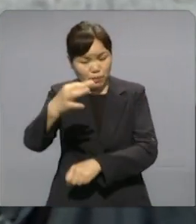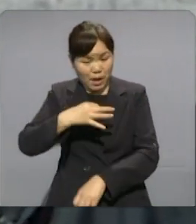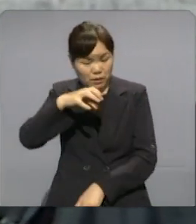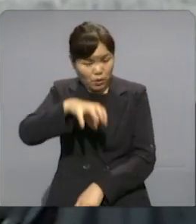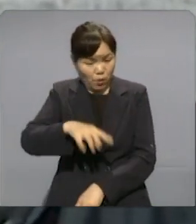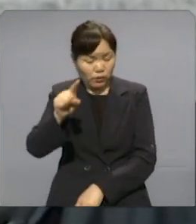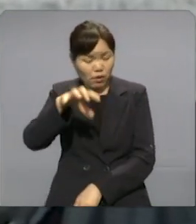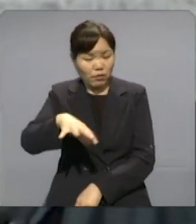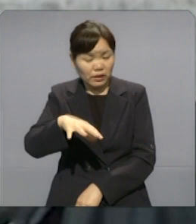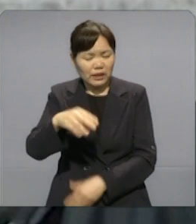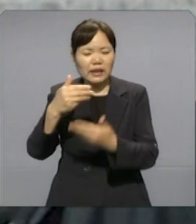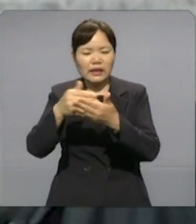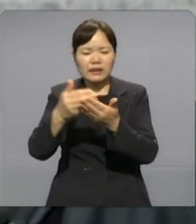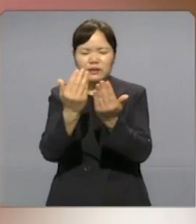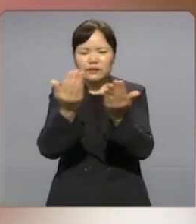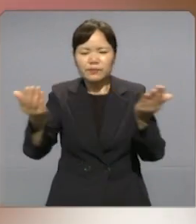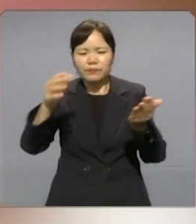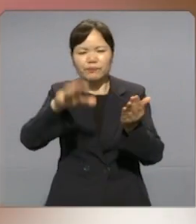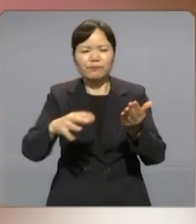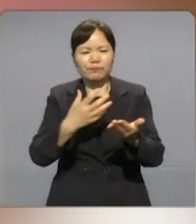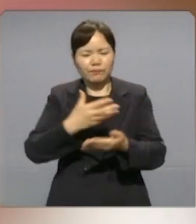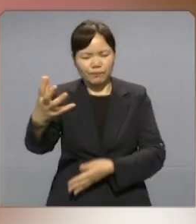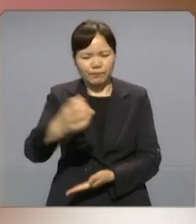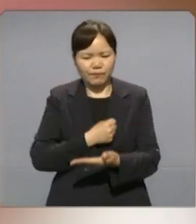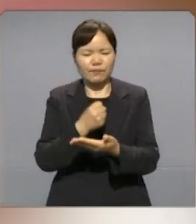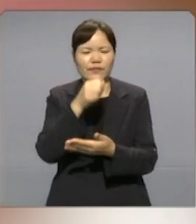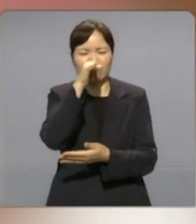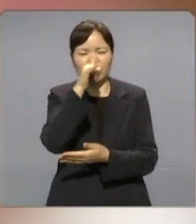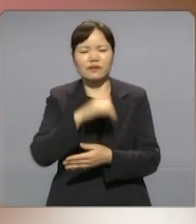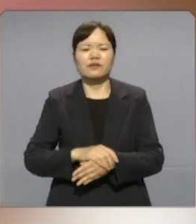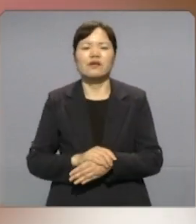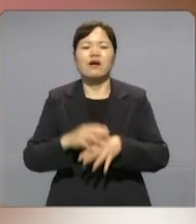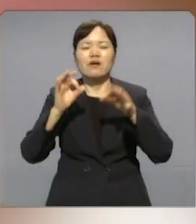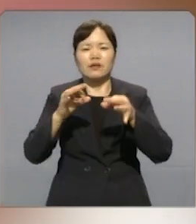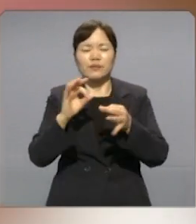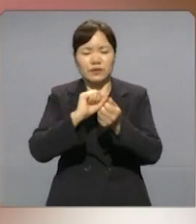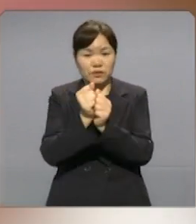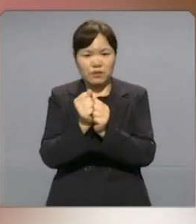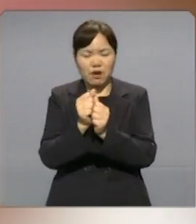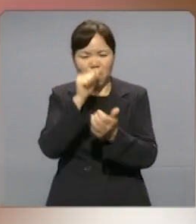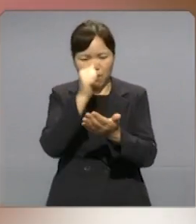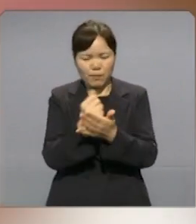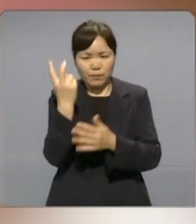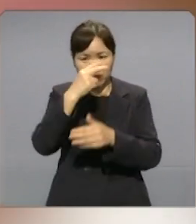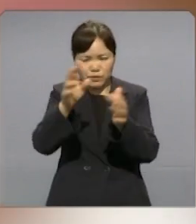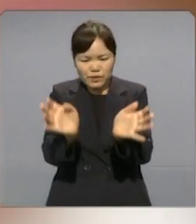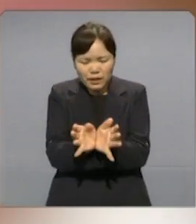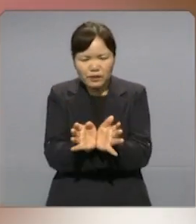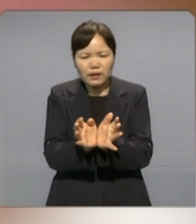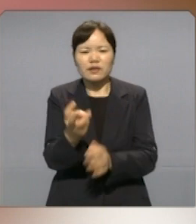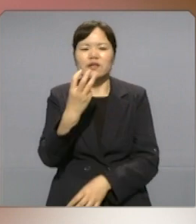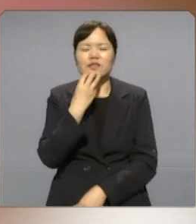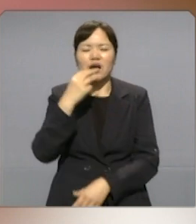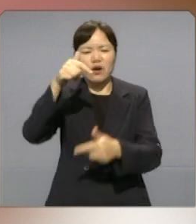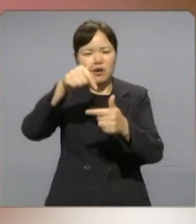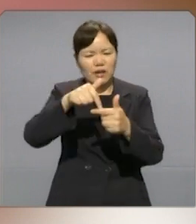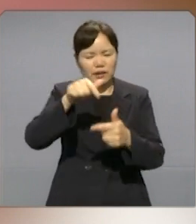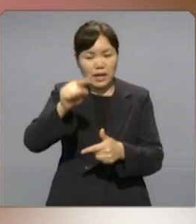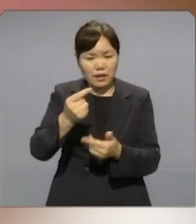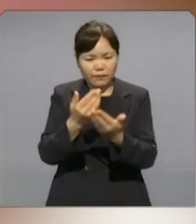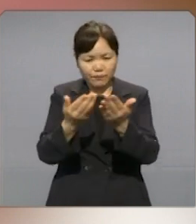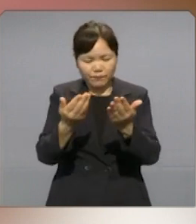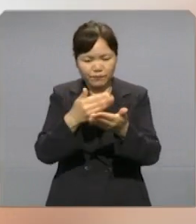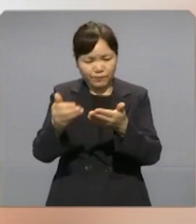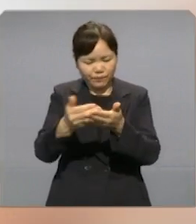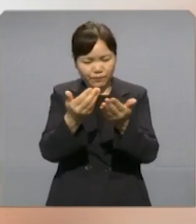갤러리를 압수수색했습니다. 서울 남부지검 금융증권범죄합동수사단은 서울 강남구 한 갤러리와